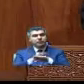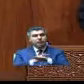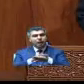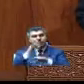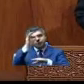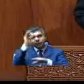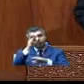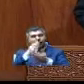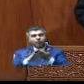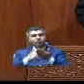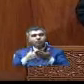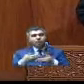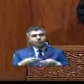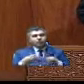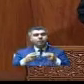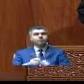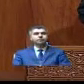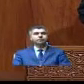عمومية ناجعة